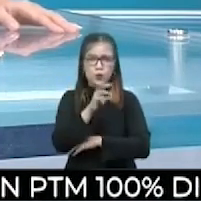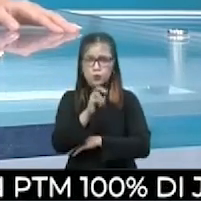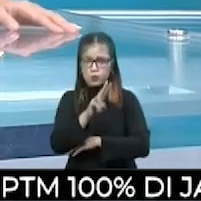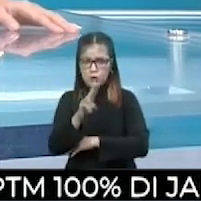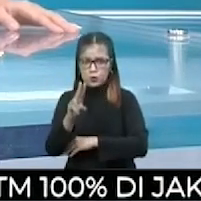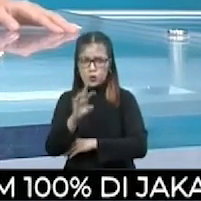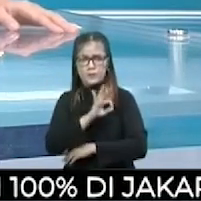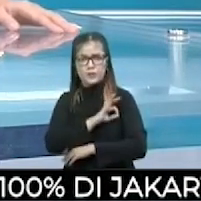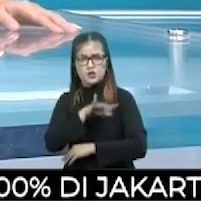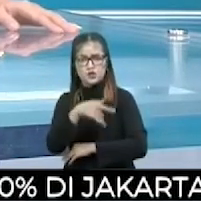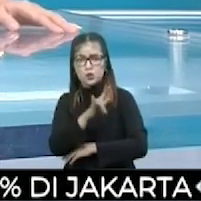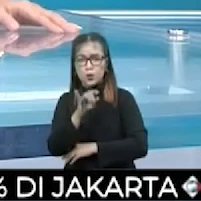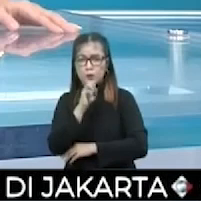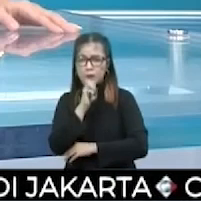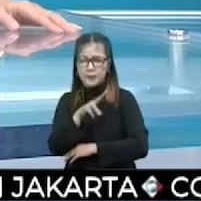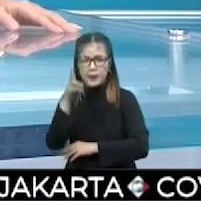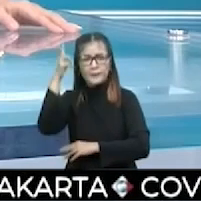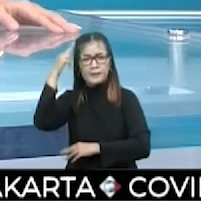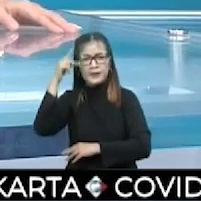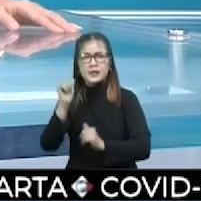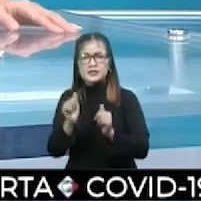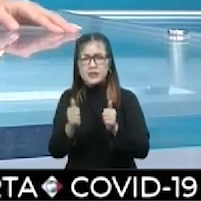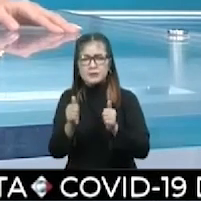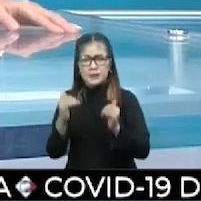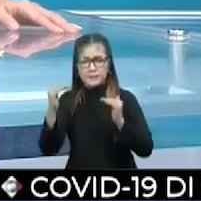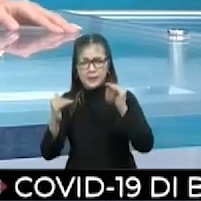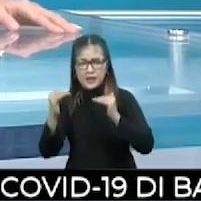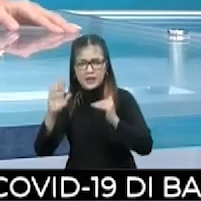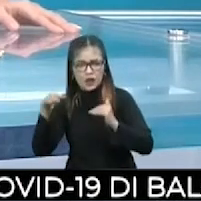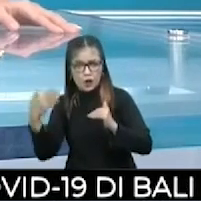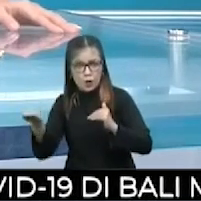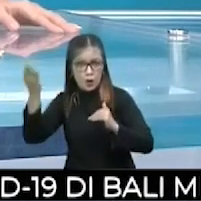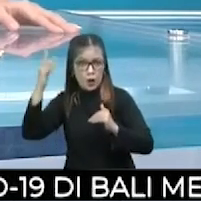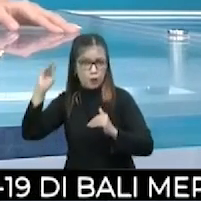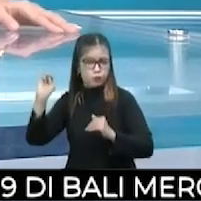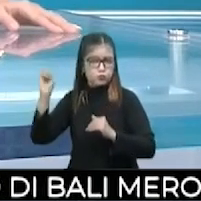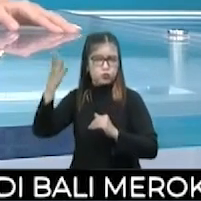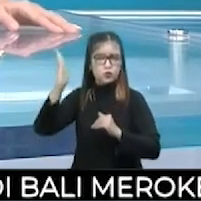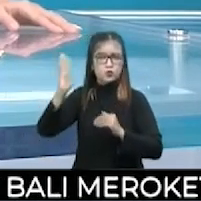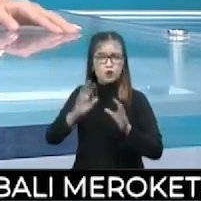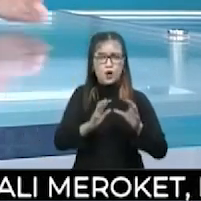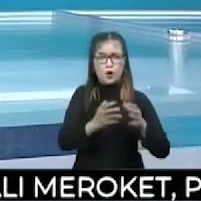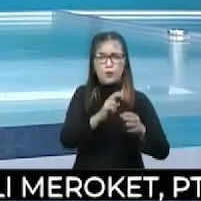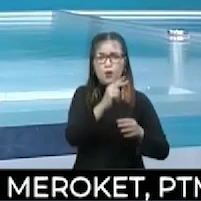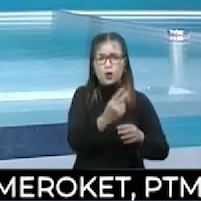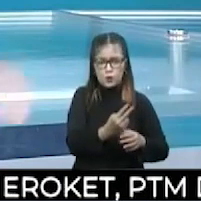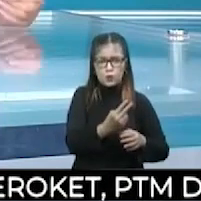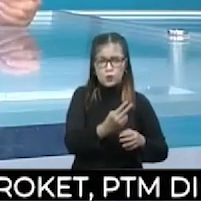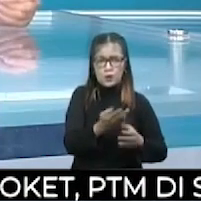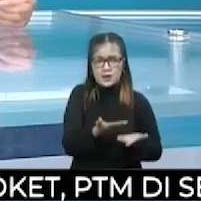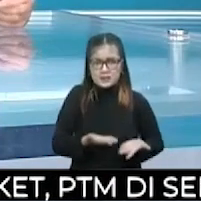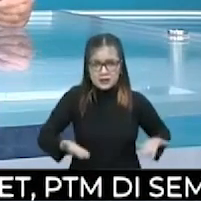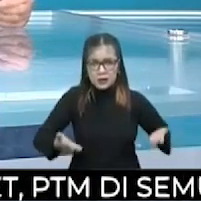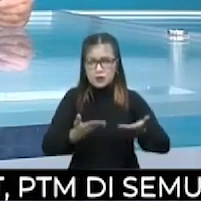Jokowi mengatakan pemerintah lebih siap dibandingkan tahun lalu saat puncak gelombang kedua COVID-19 Juli 2021. Di tengah lonjakan